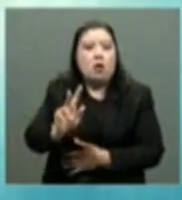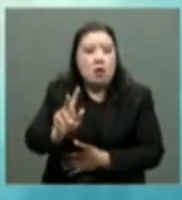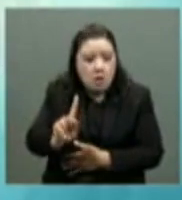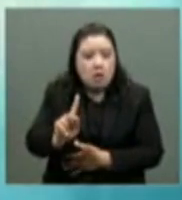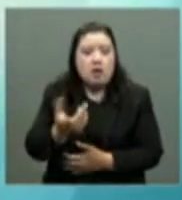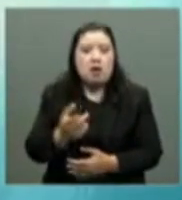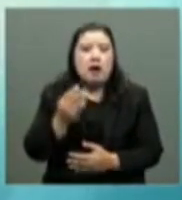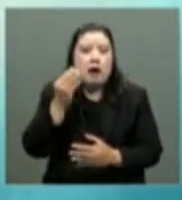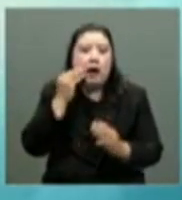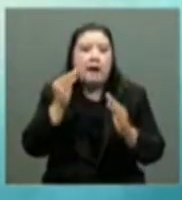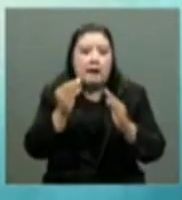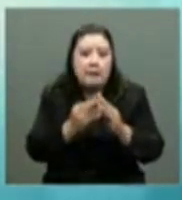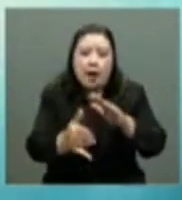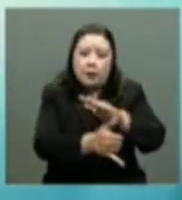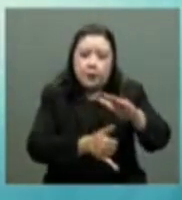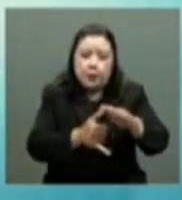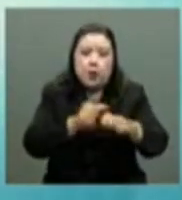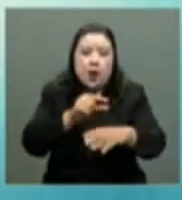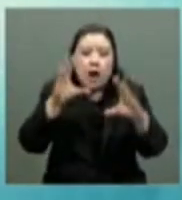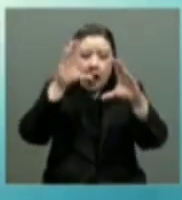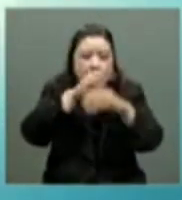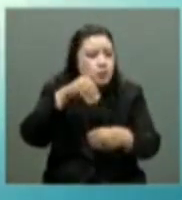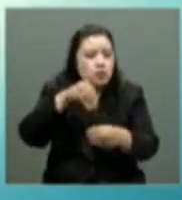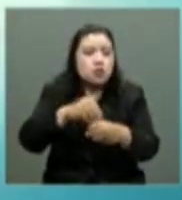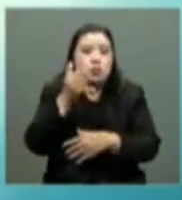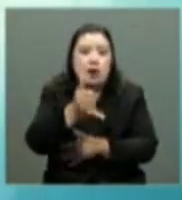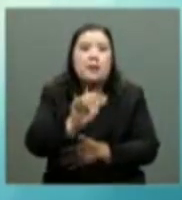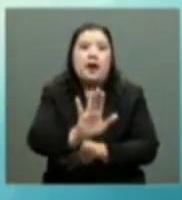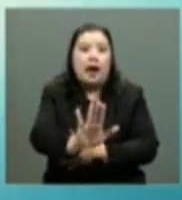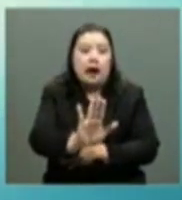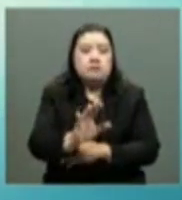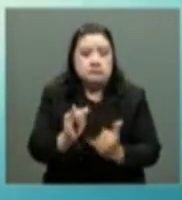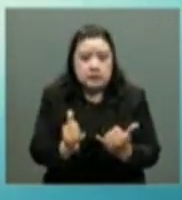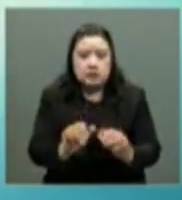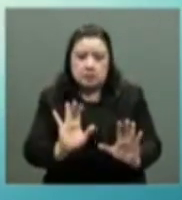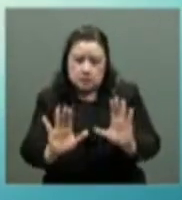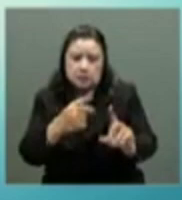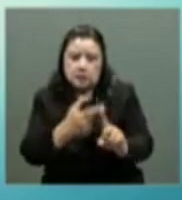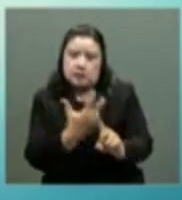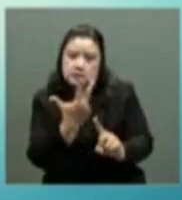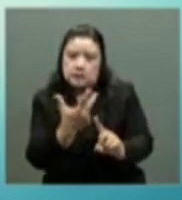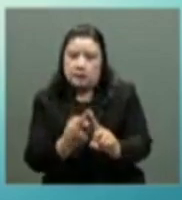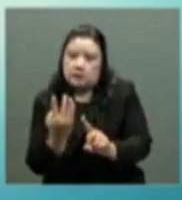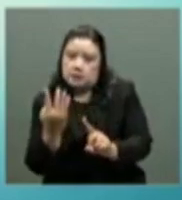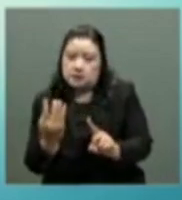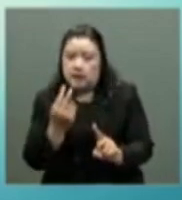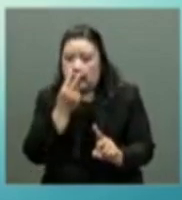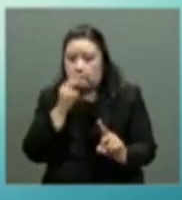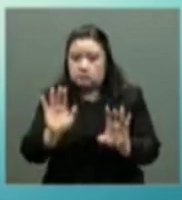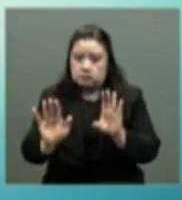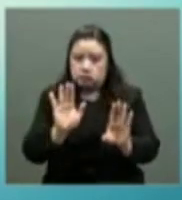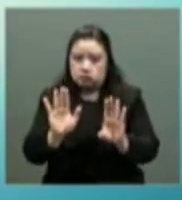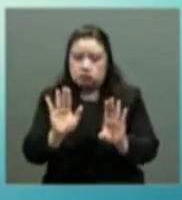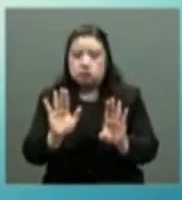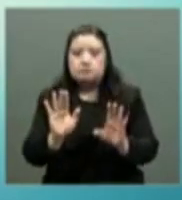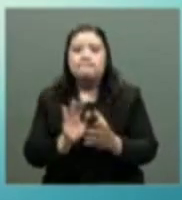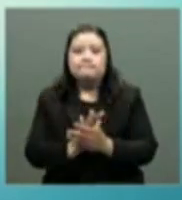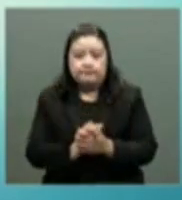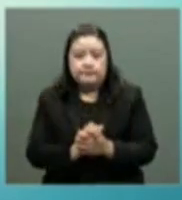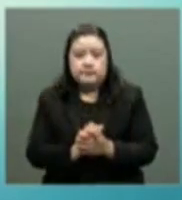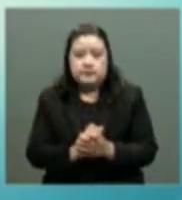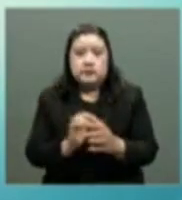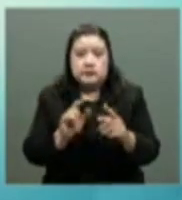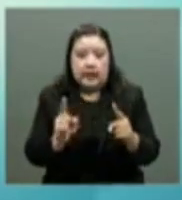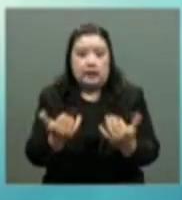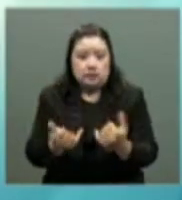กเฉินด้วยก็เลยทำให้ระหว่างเดือนมีนากับเมษาเนี่ยมีความแตกต่างชัดเจนแต่ถึงแม้จำนวนเปอร์เ